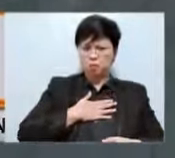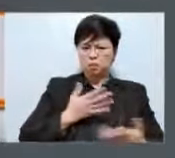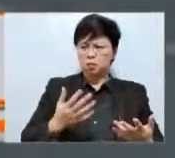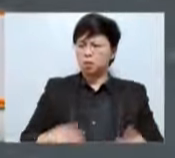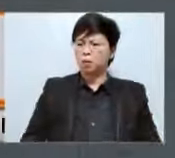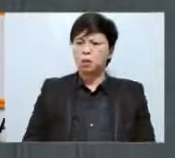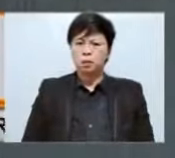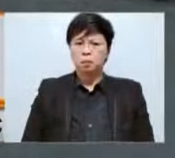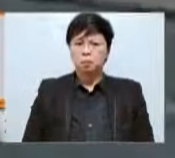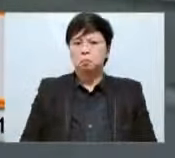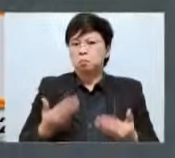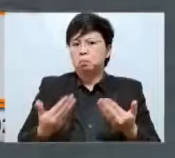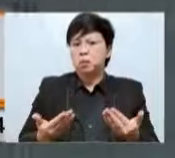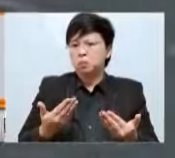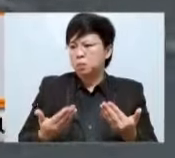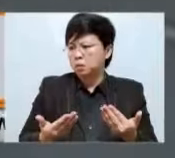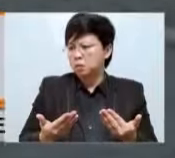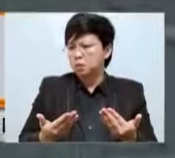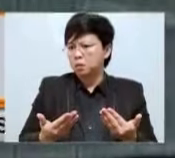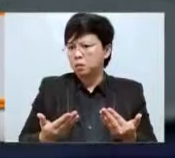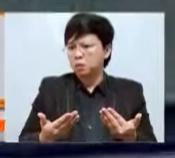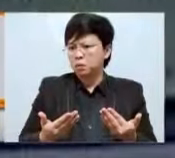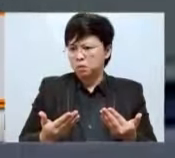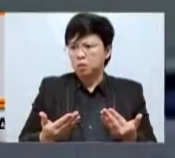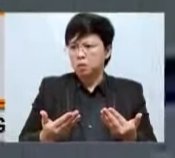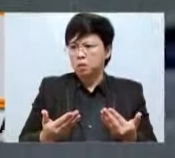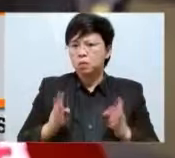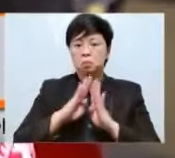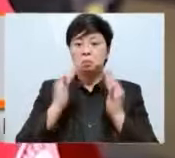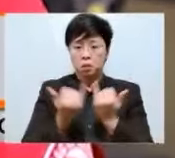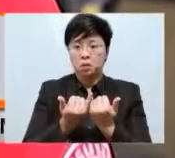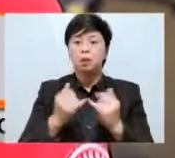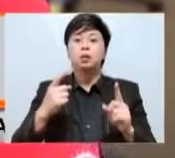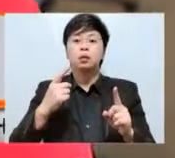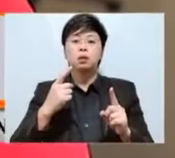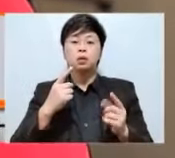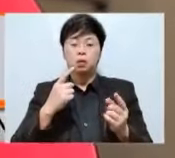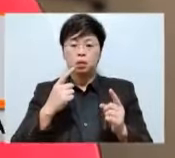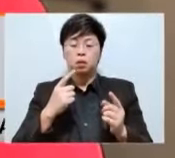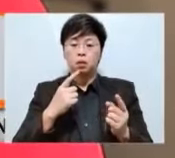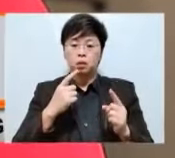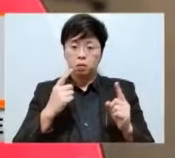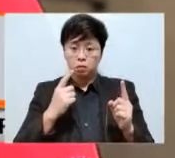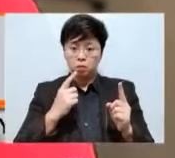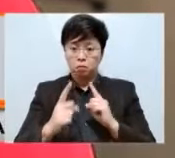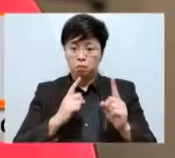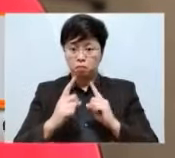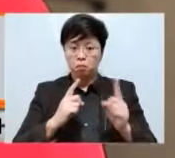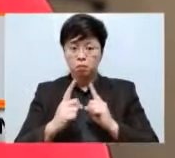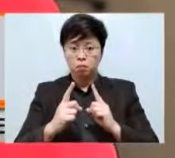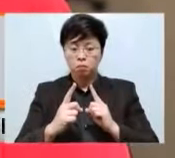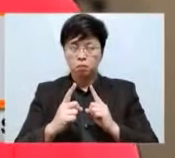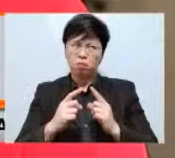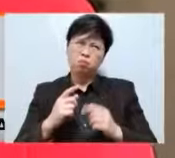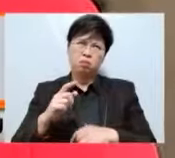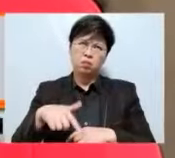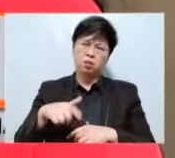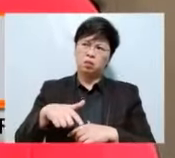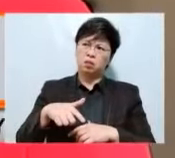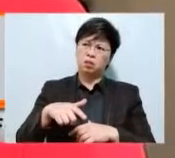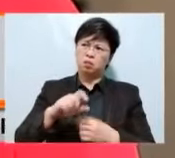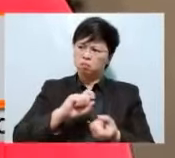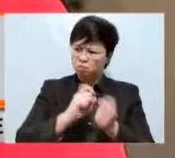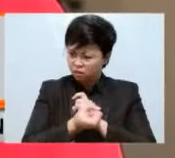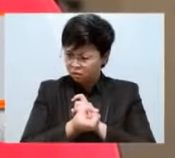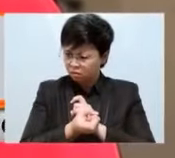baka pwede kuya ano ah sa Barangay na lang tayo mag-usap hanggang sa iba na yung sinabi niya ano ah anak to nung ano nung